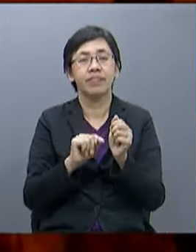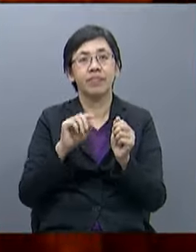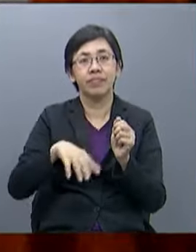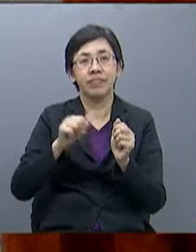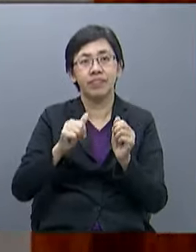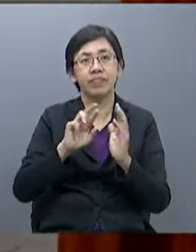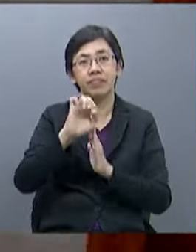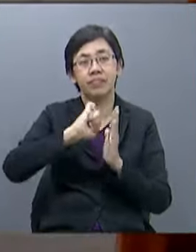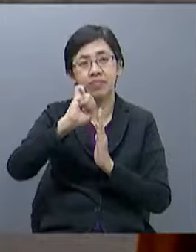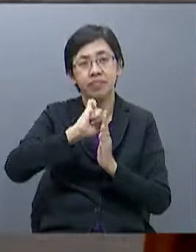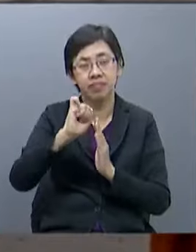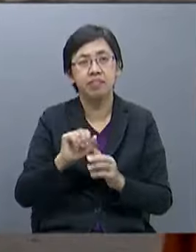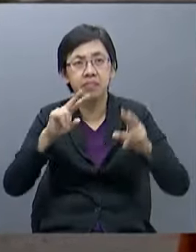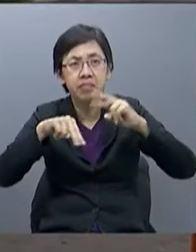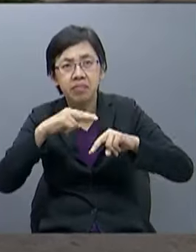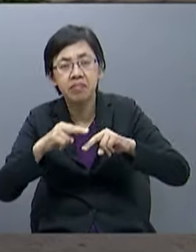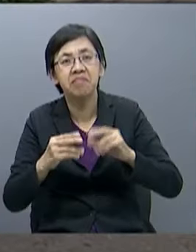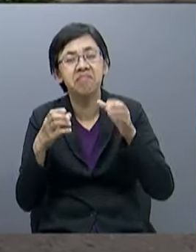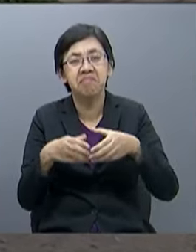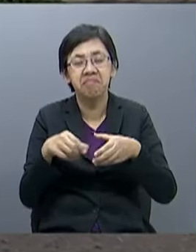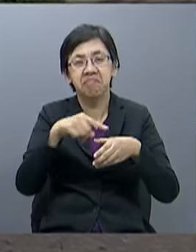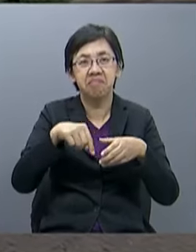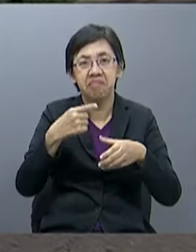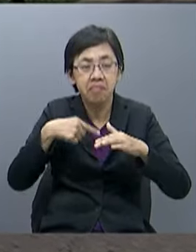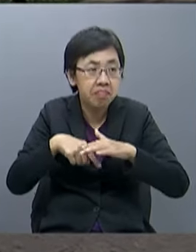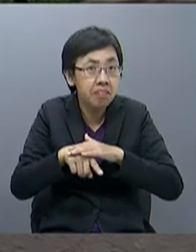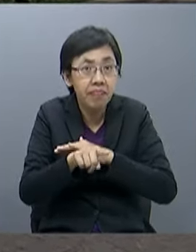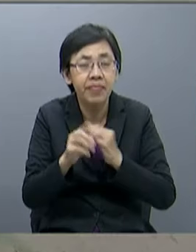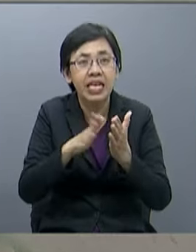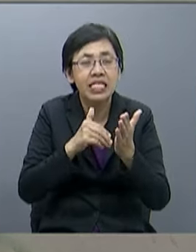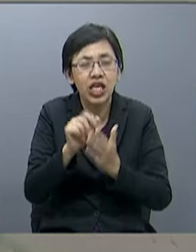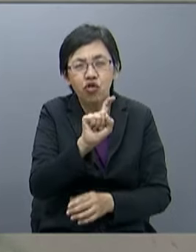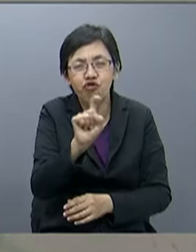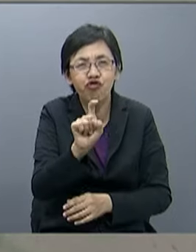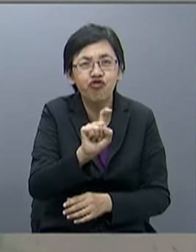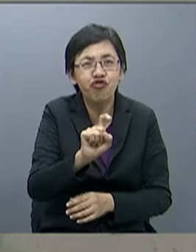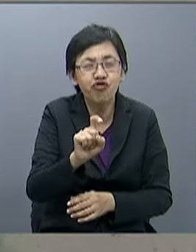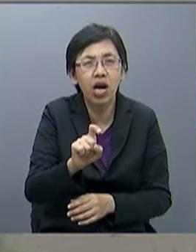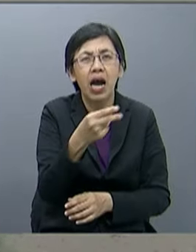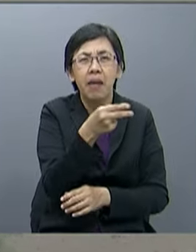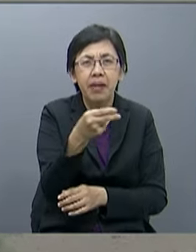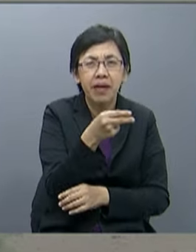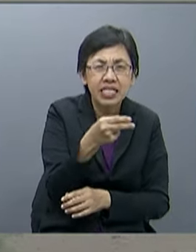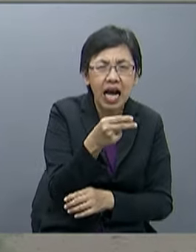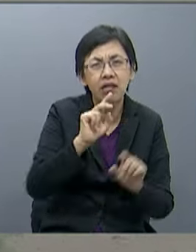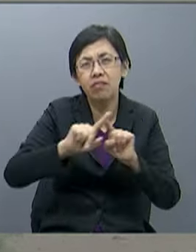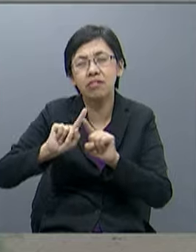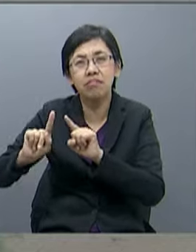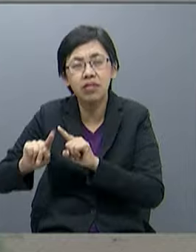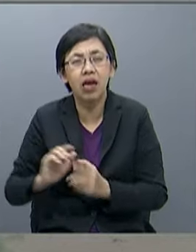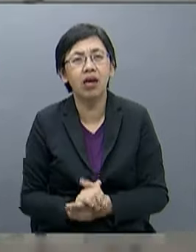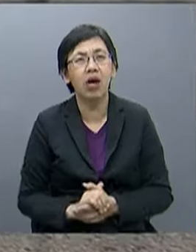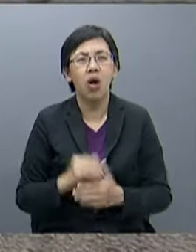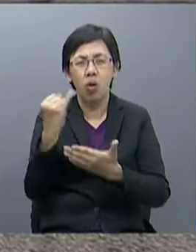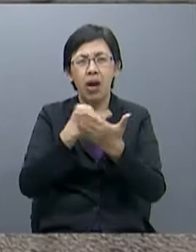มืองเชียงใหม่หลังจากมีกลุ่มบุคคลลักลอบนำสีมาพ่นเขียนเป็นตัวหนังสือหลายภาษาแล้วก็วา